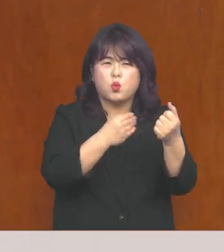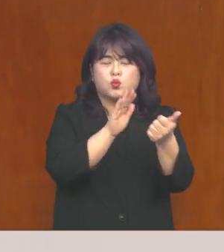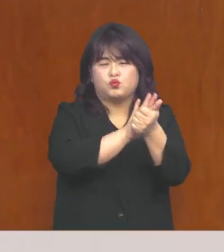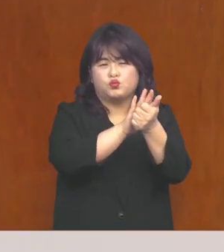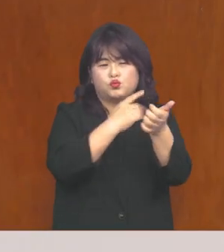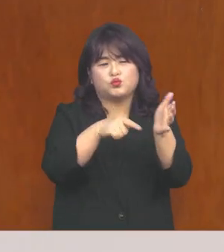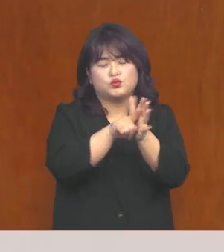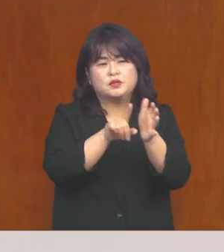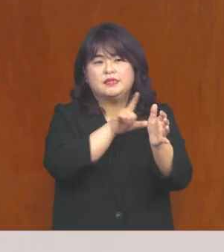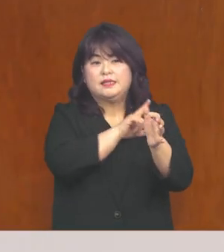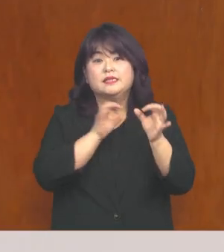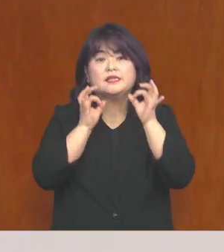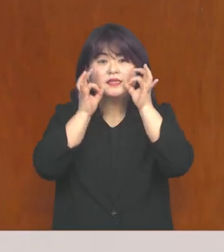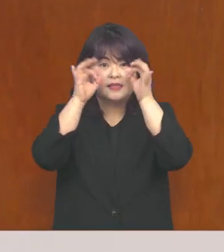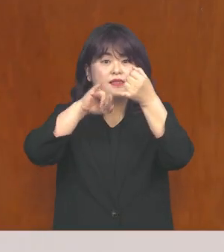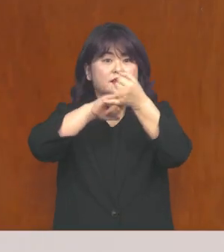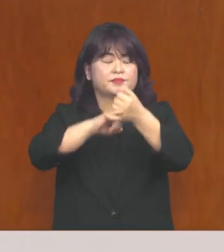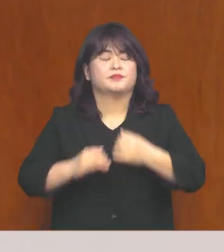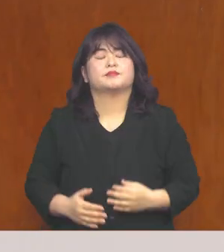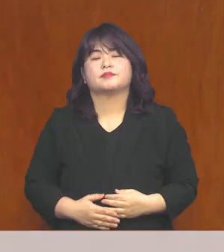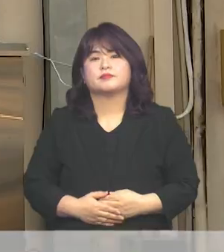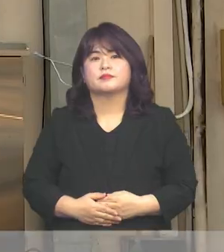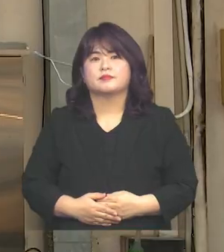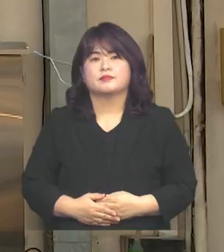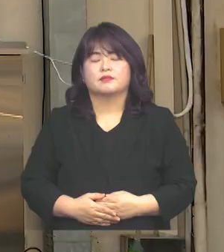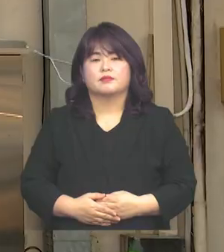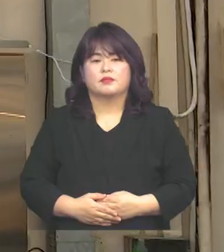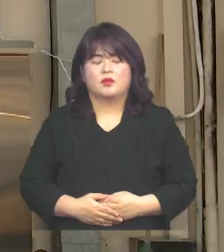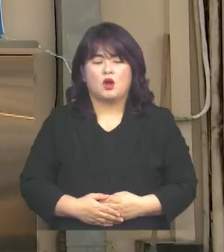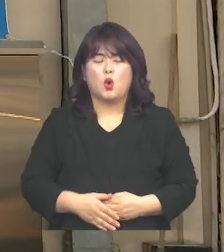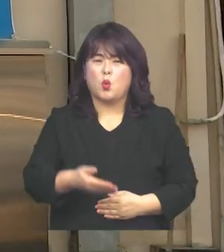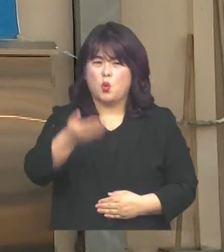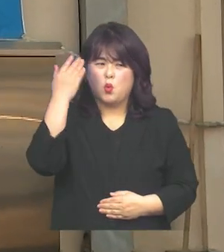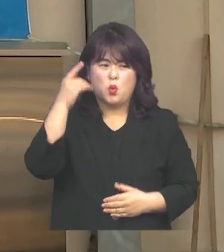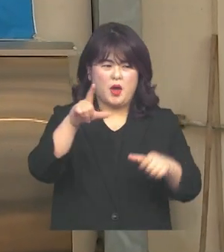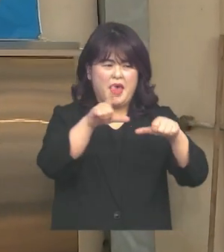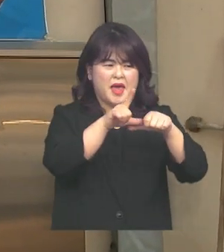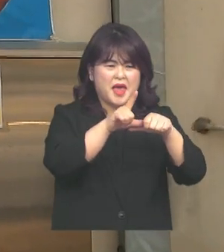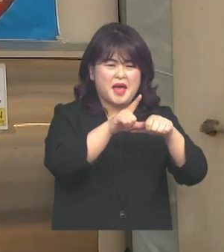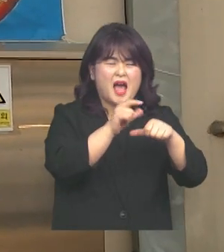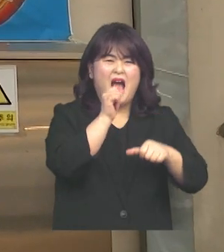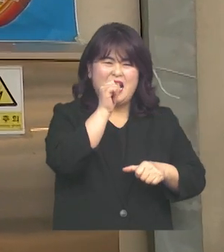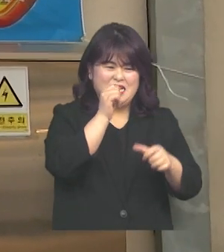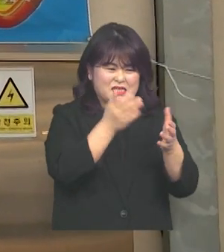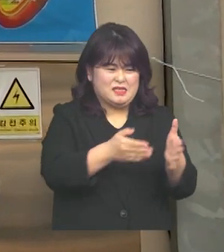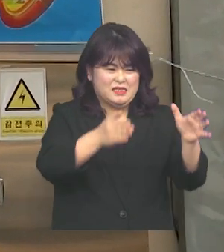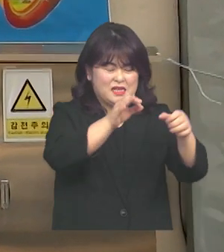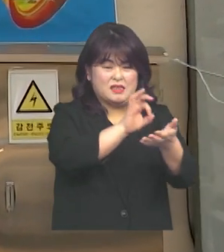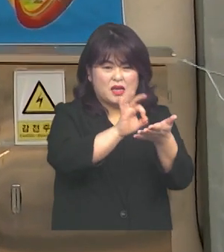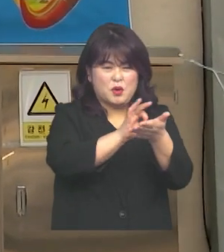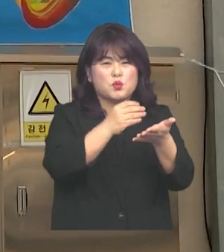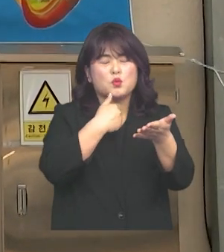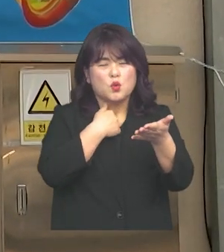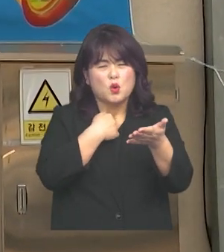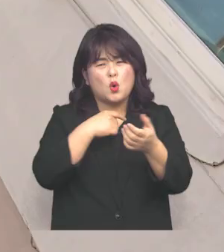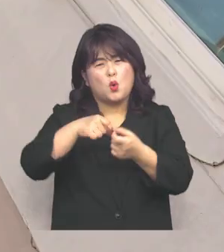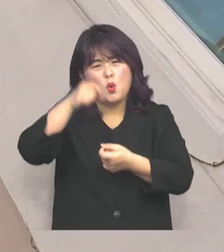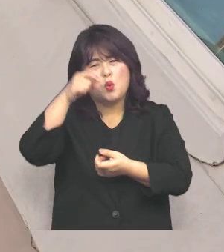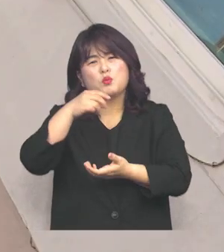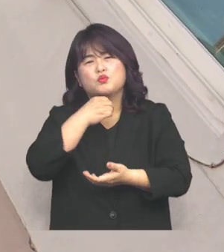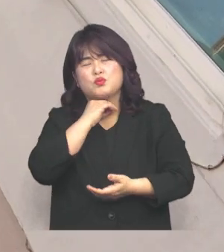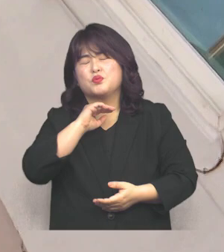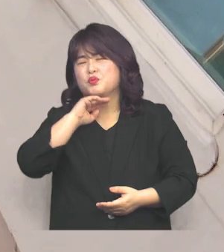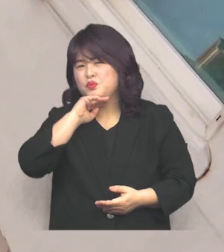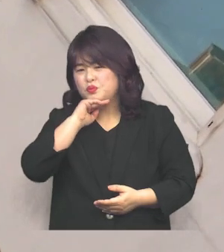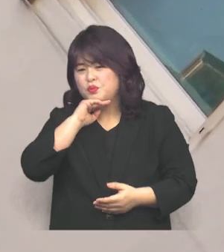수 있도록 최선을 다하겠습니다. 그동안 LPG에 의존해온 주민들의 오랜 수건 사업이 일부